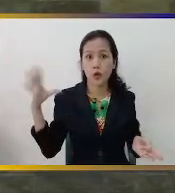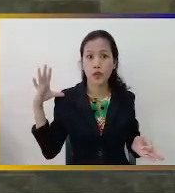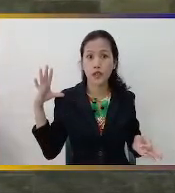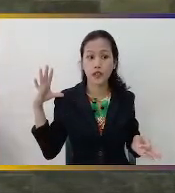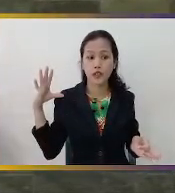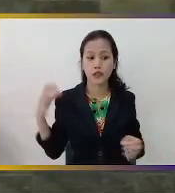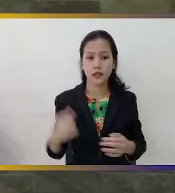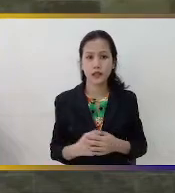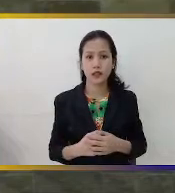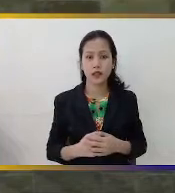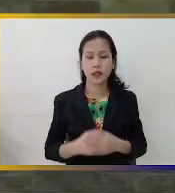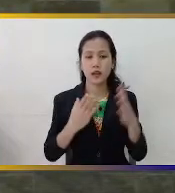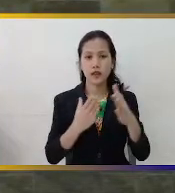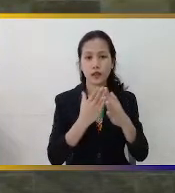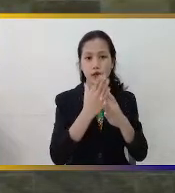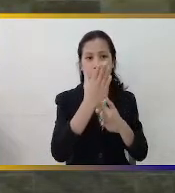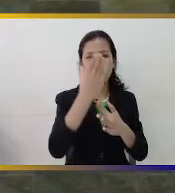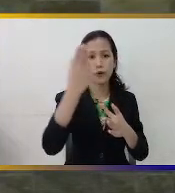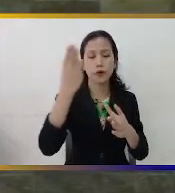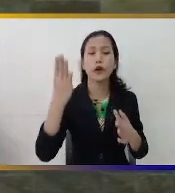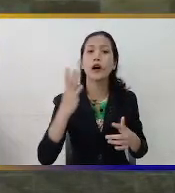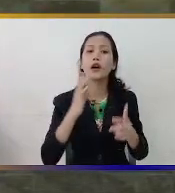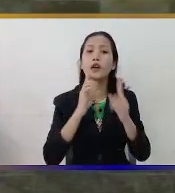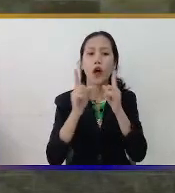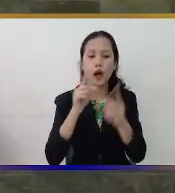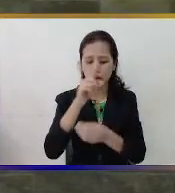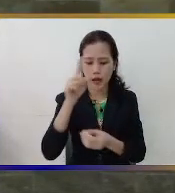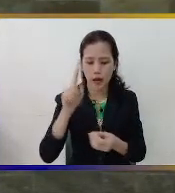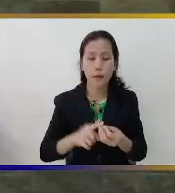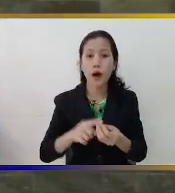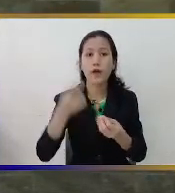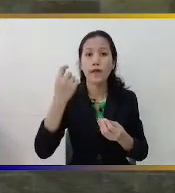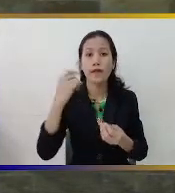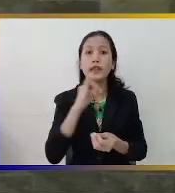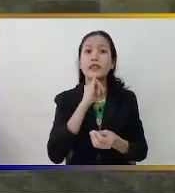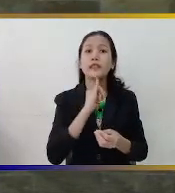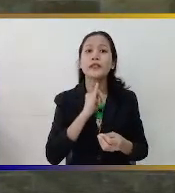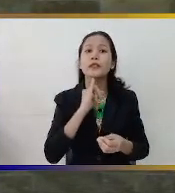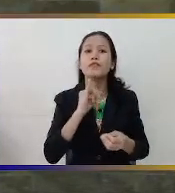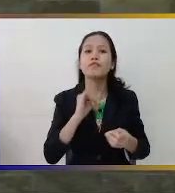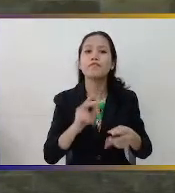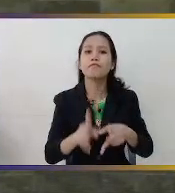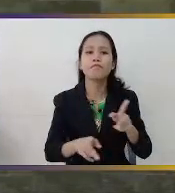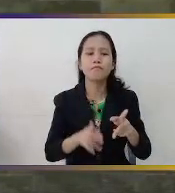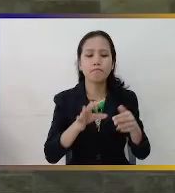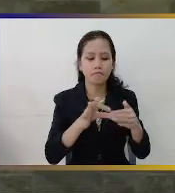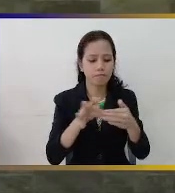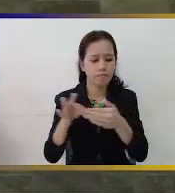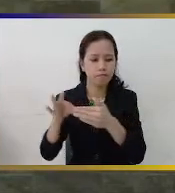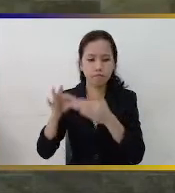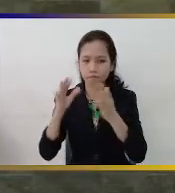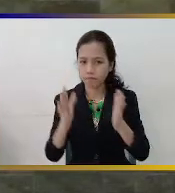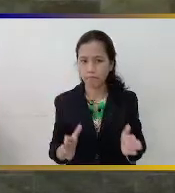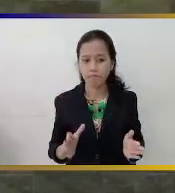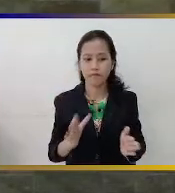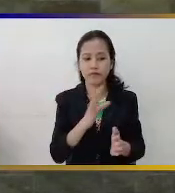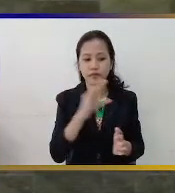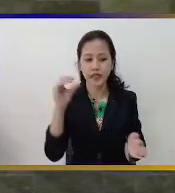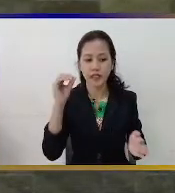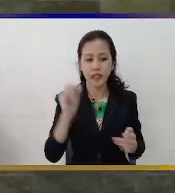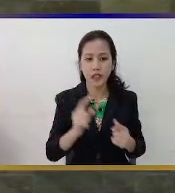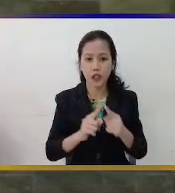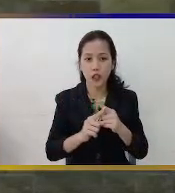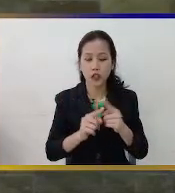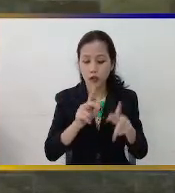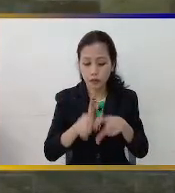sa pamamagitan po ng pag-deal sa mga leaders ng Israel, sa pamamagitan ng pag-deal ng